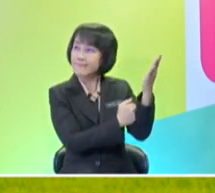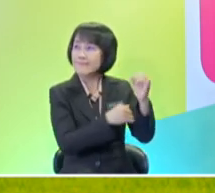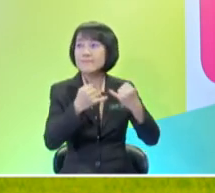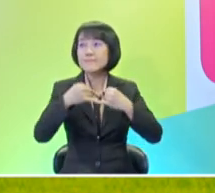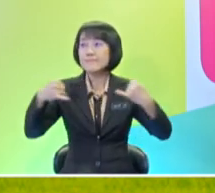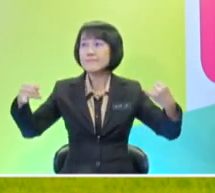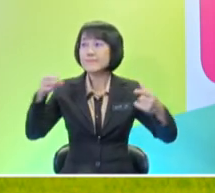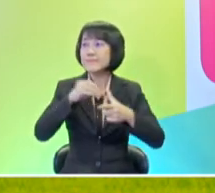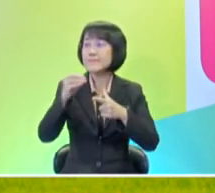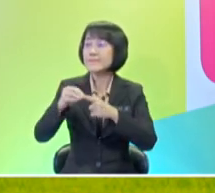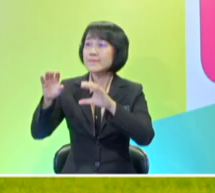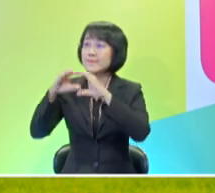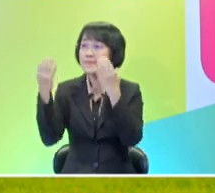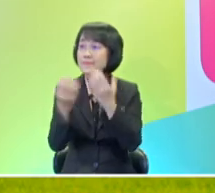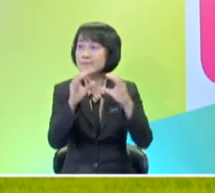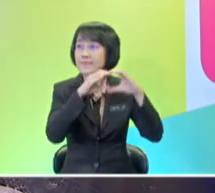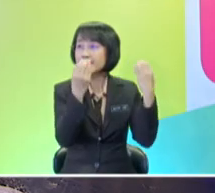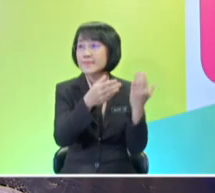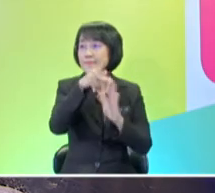masyarakat Indonesia